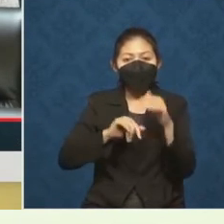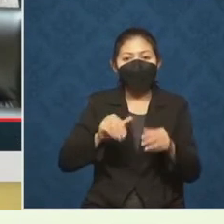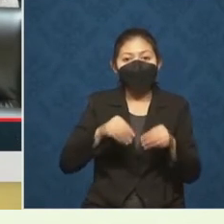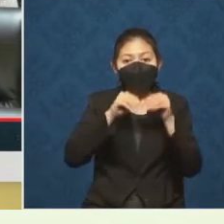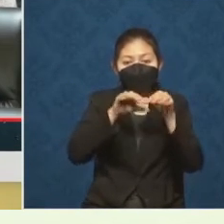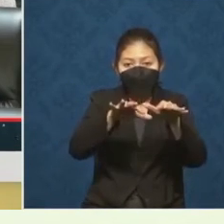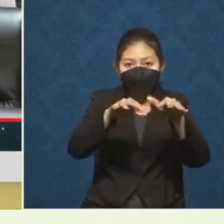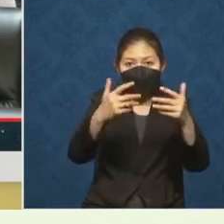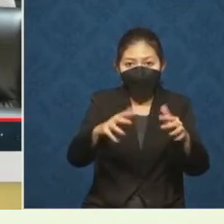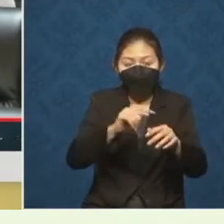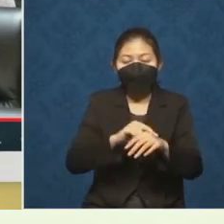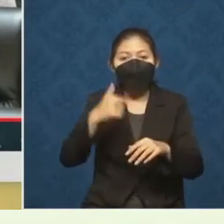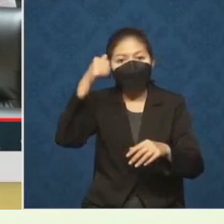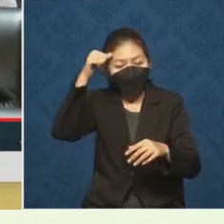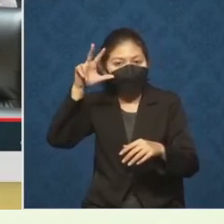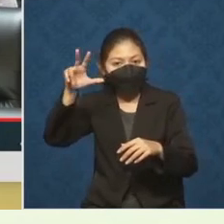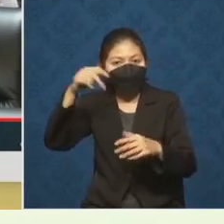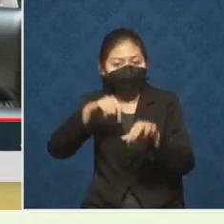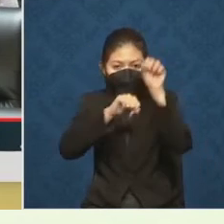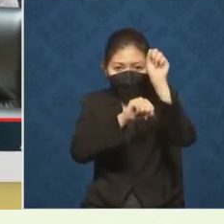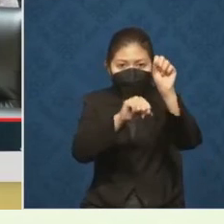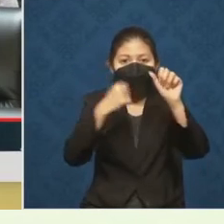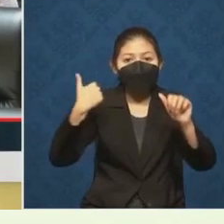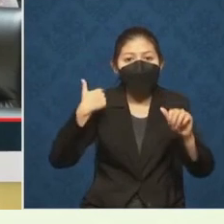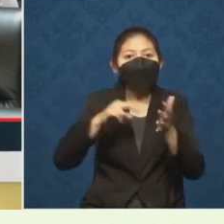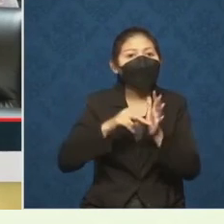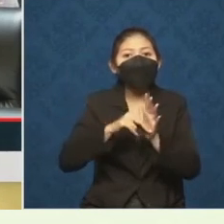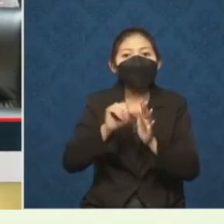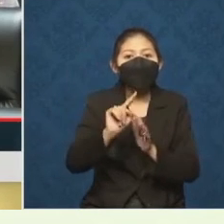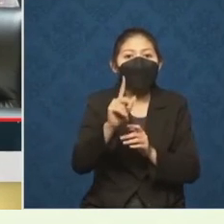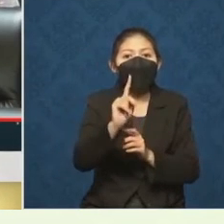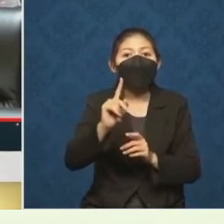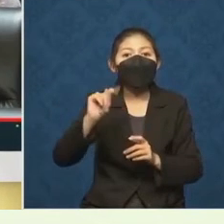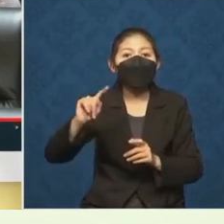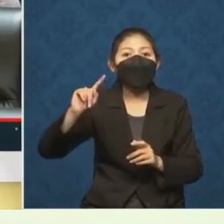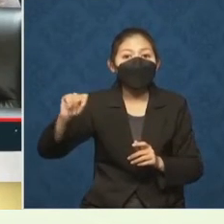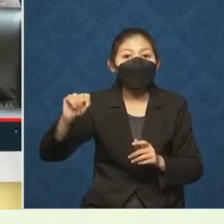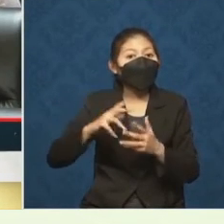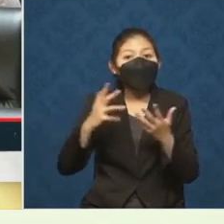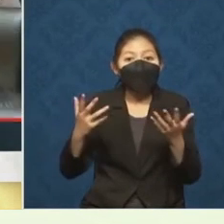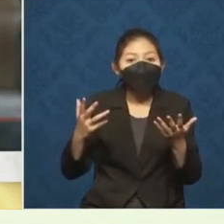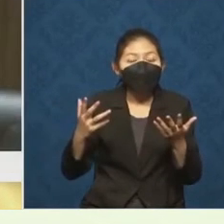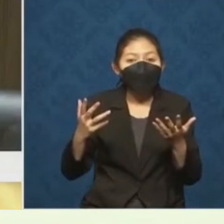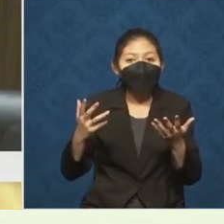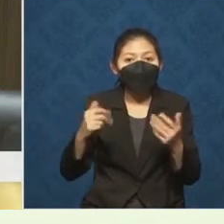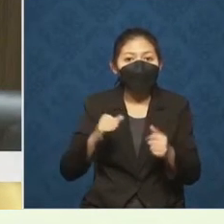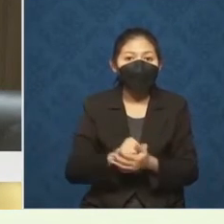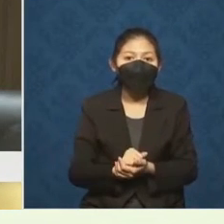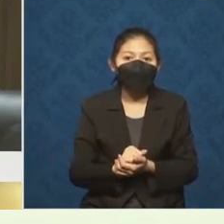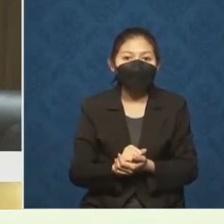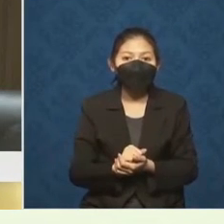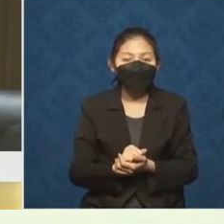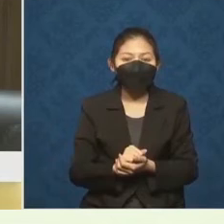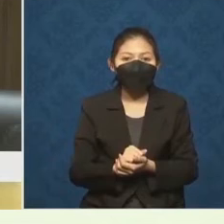3วันประกาศเลยนะฮะหมายความว่ากกต.นะฮะเป็นไงฮะนะครับการ